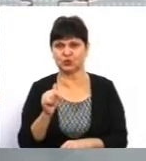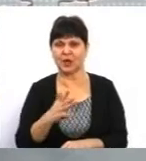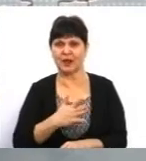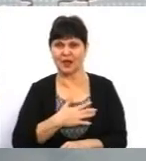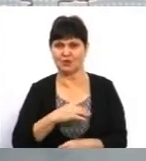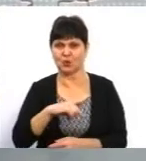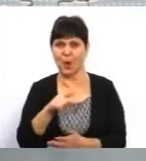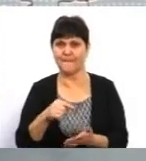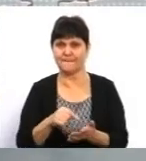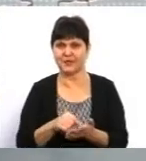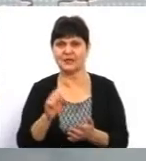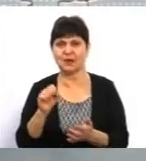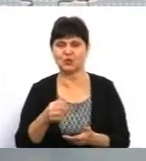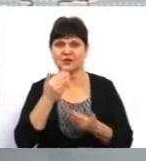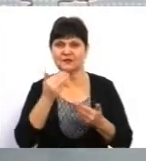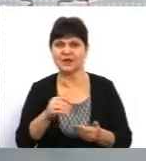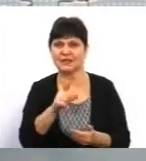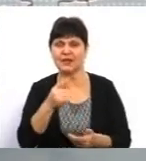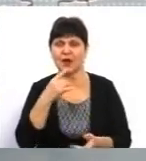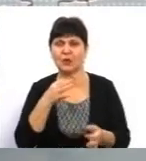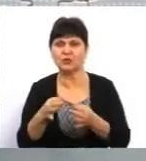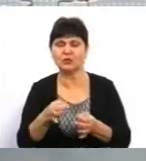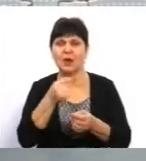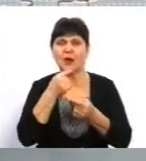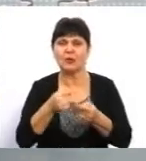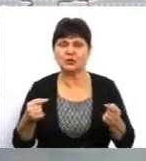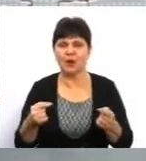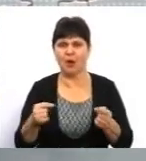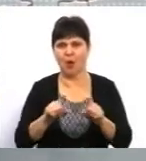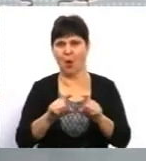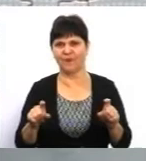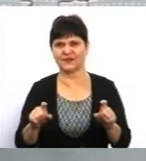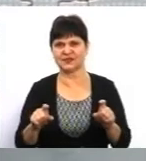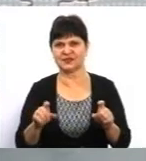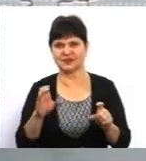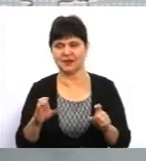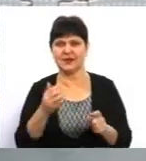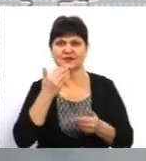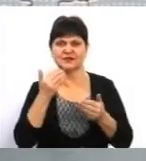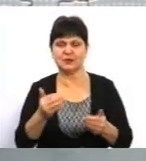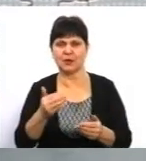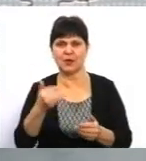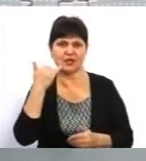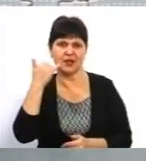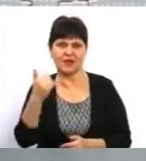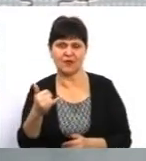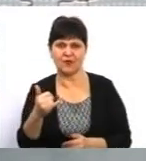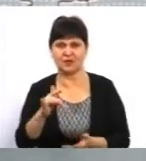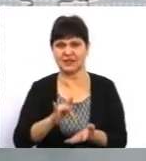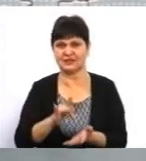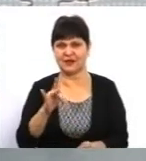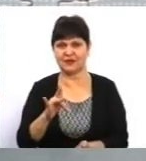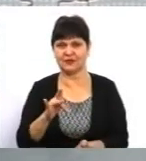міста, то можна звернутися за консультацією до будь-якого нашого прозорого офісу або звернутися на гарячу лінію нашого кол-центру за